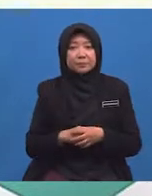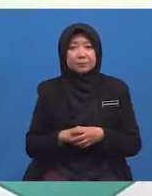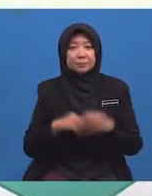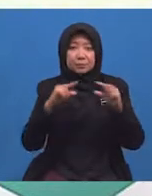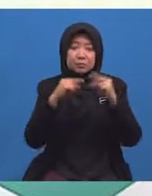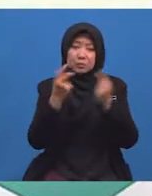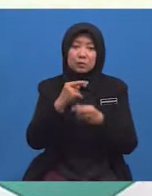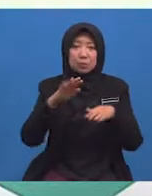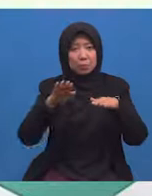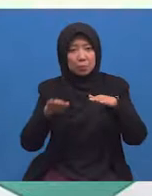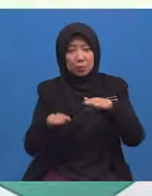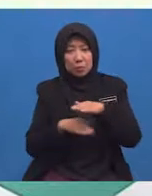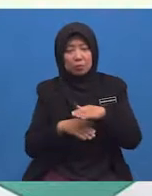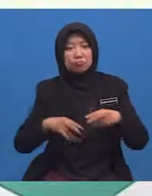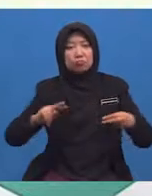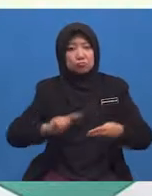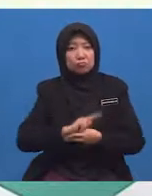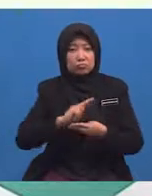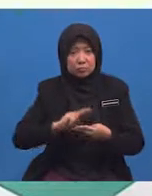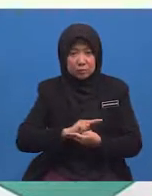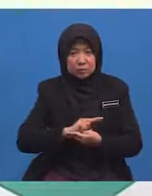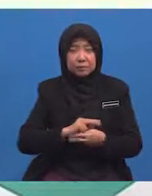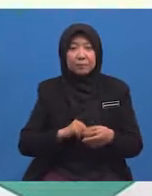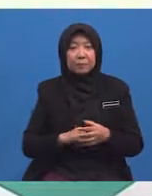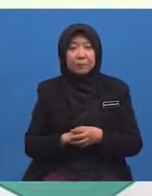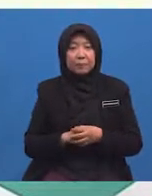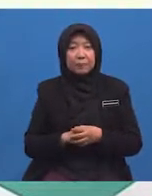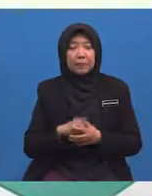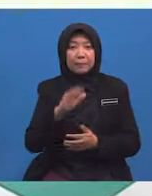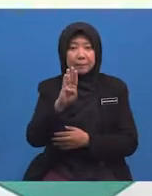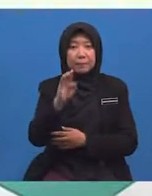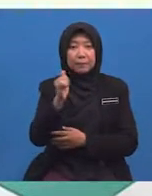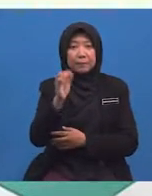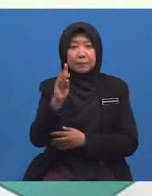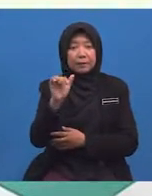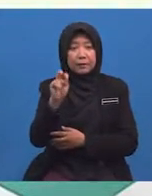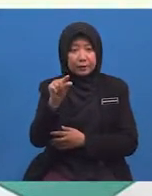golongan paling bawah iaitu hamba. Contohnya seperti badang.